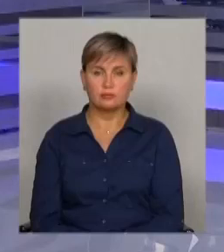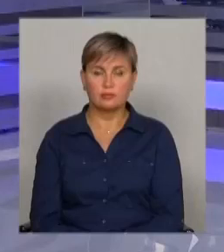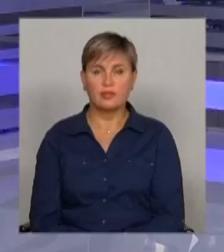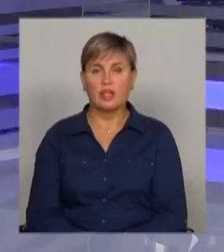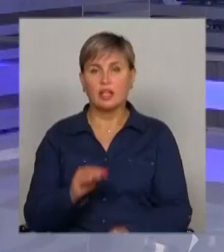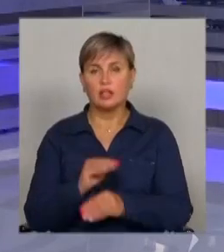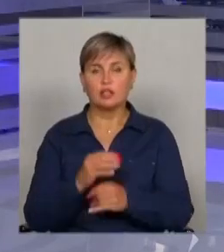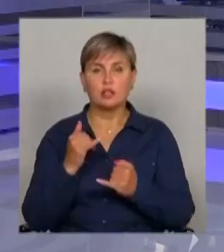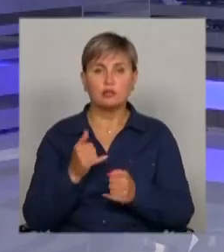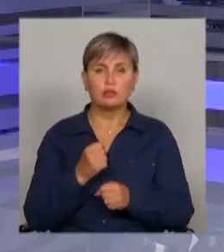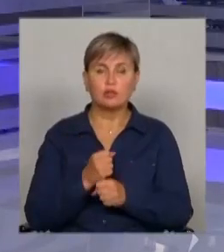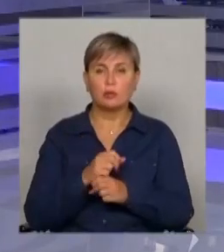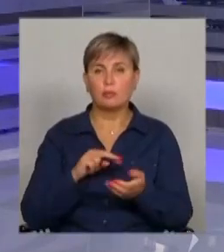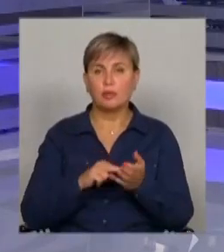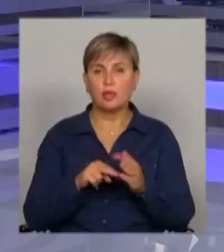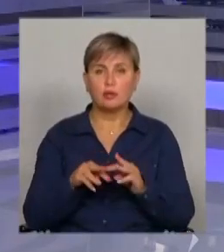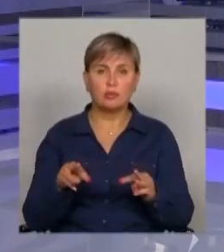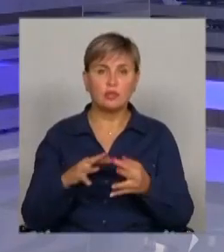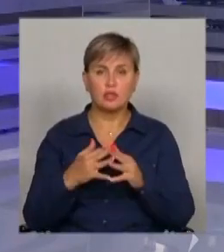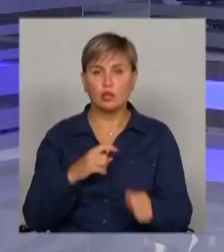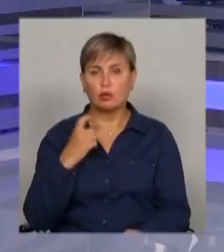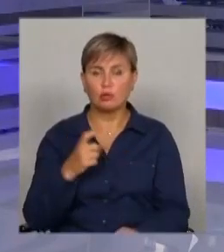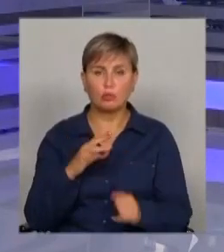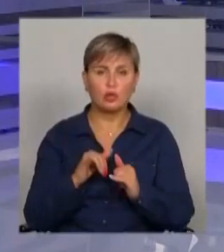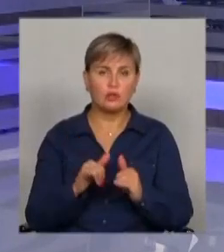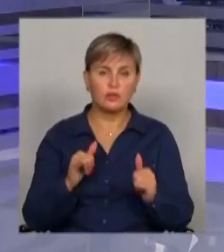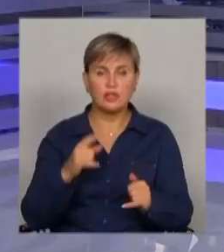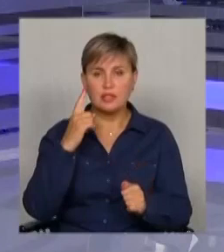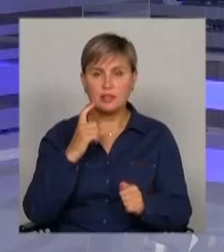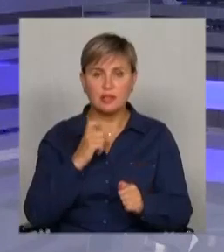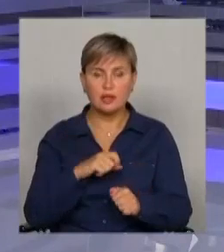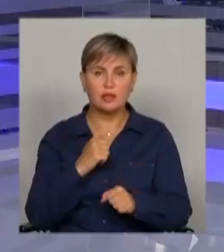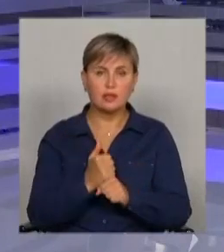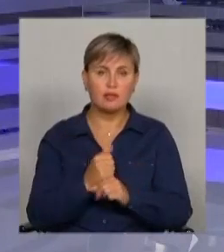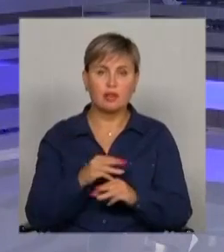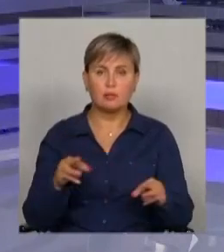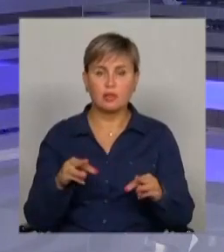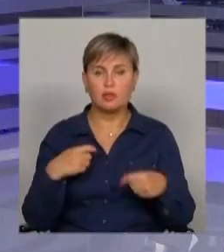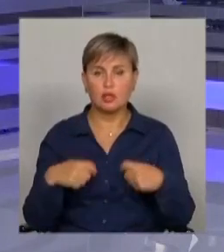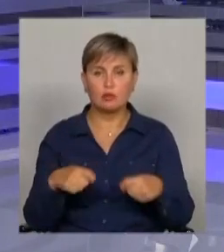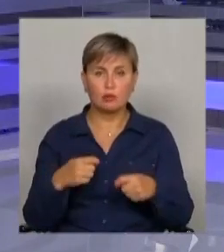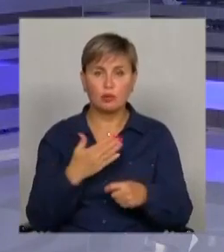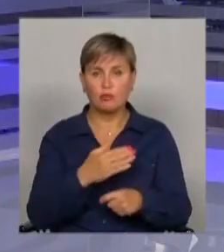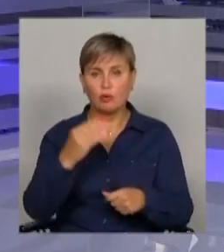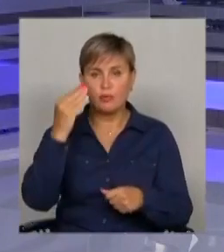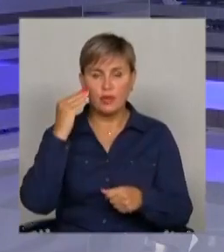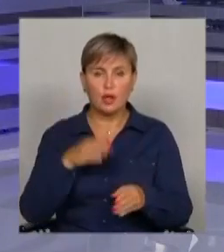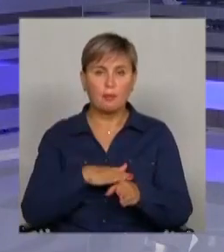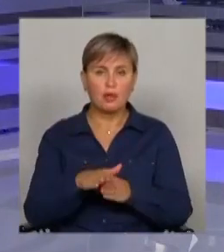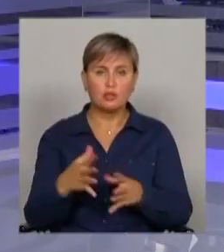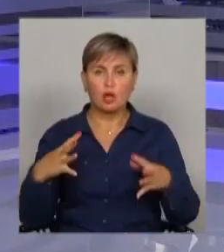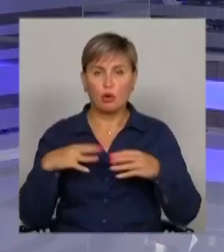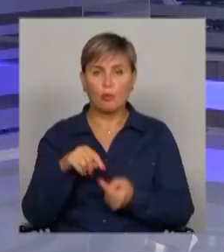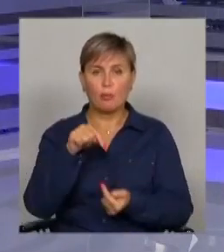Критике сегодня подверг план Минсельхоза по развитию сахарной отрасли глава Минторговли Серик Жумангарин. По его мнению, полноценный